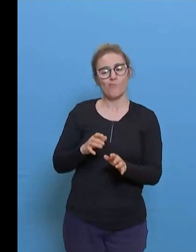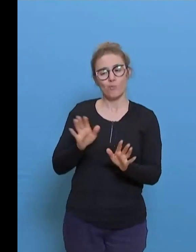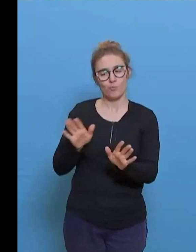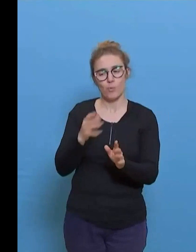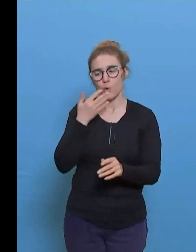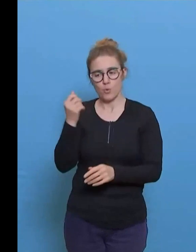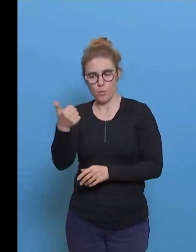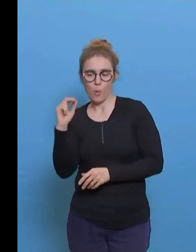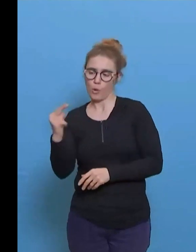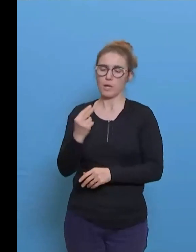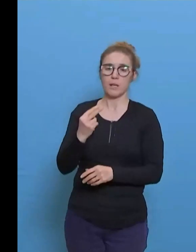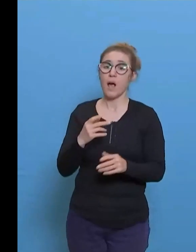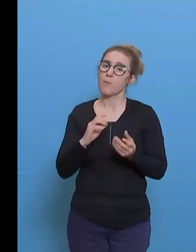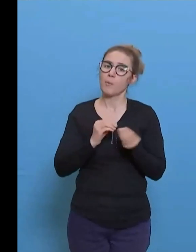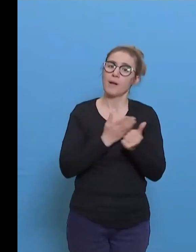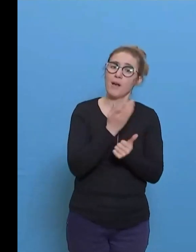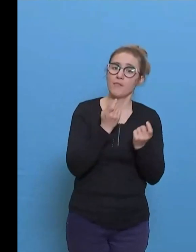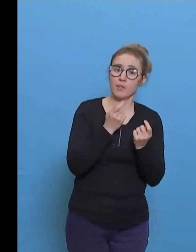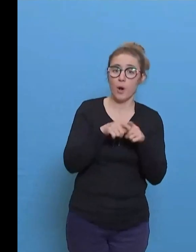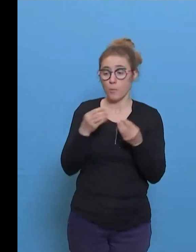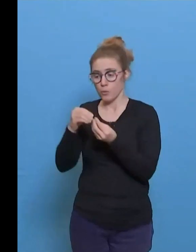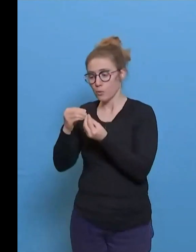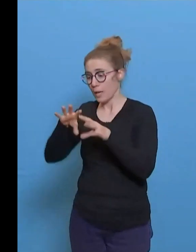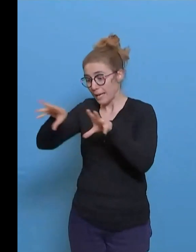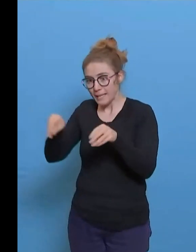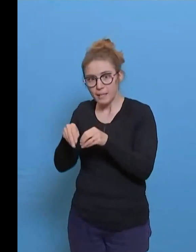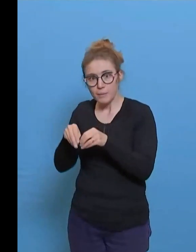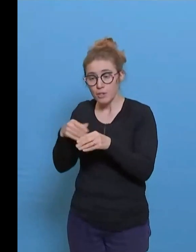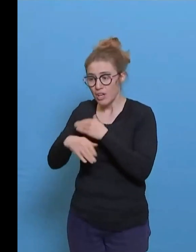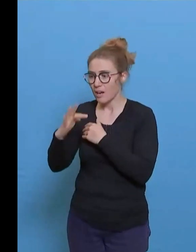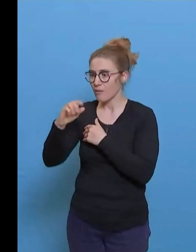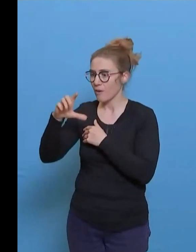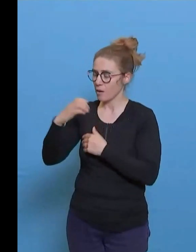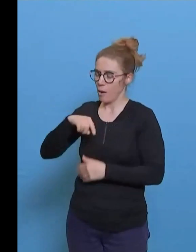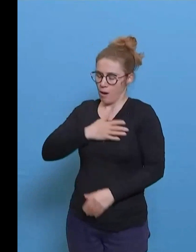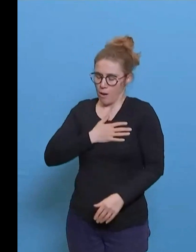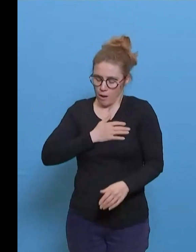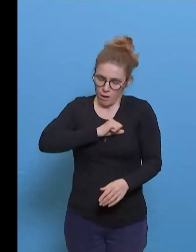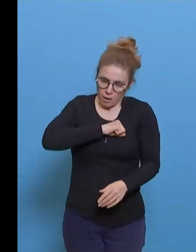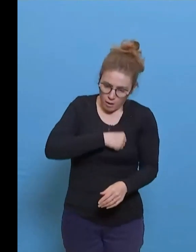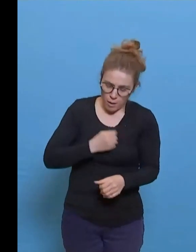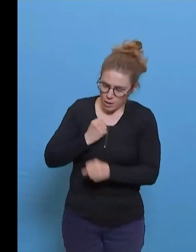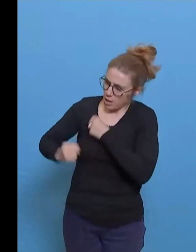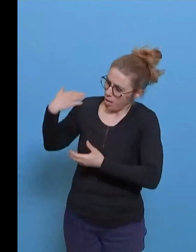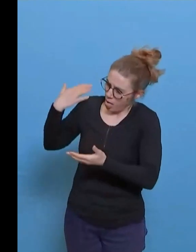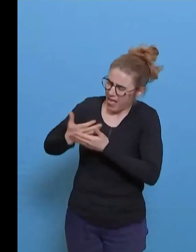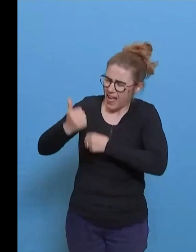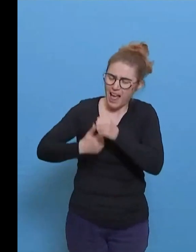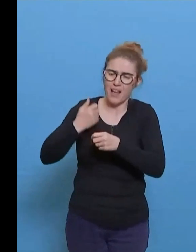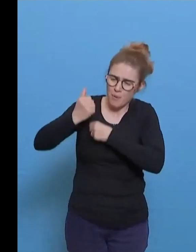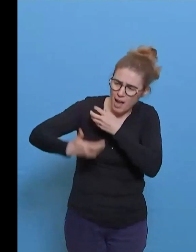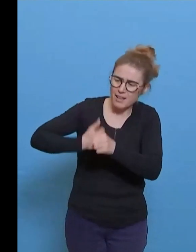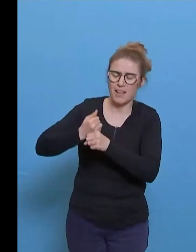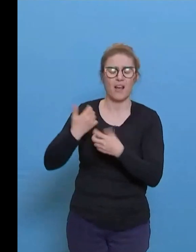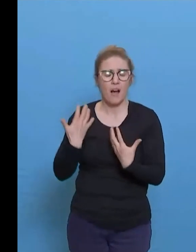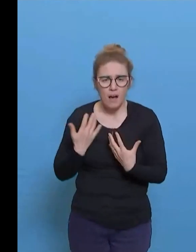une gabegie financière, mais un crève-cœur pour les équipes du FRAC qui ont organisé tout ça depuis des années. J'en viens